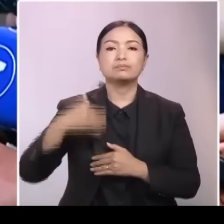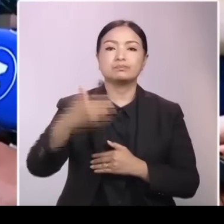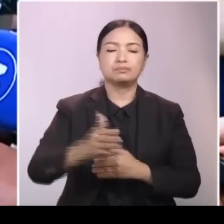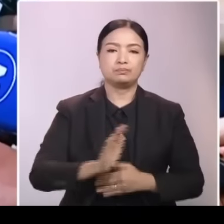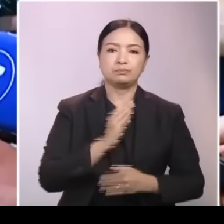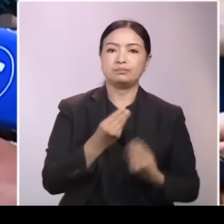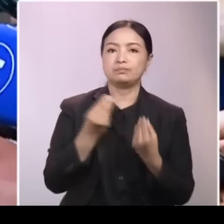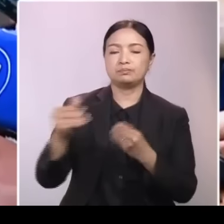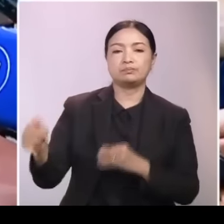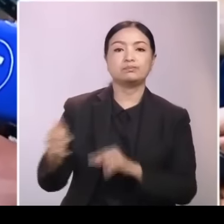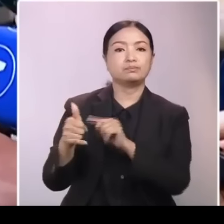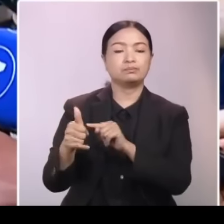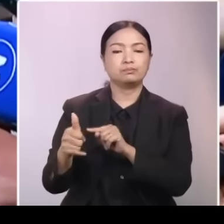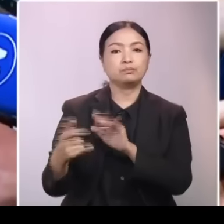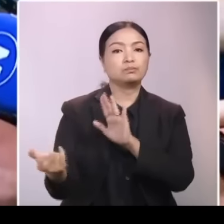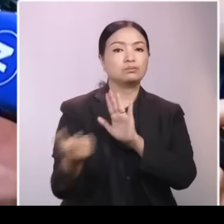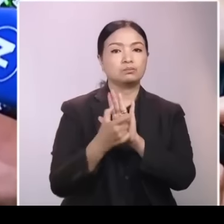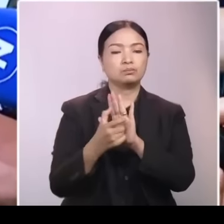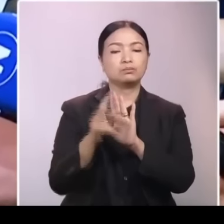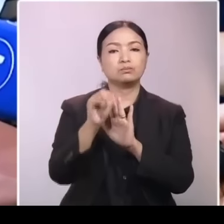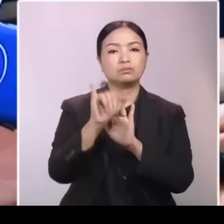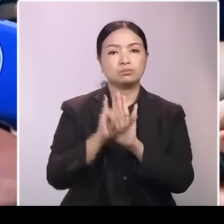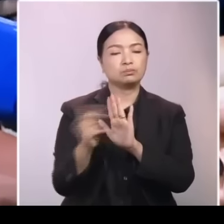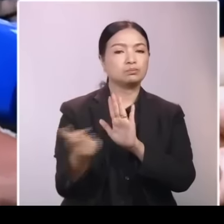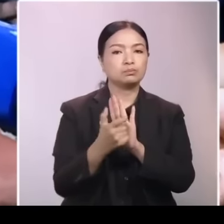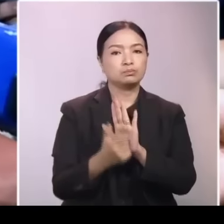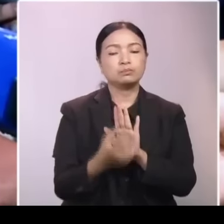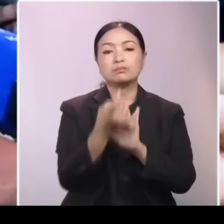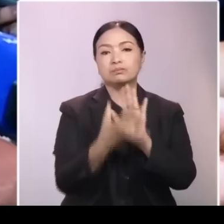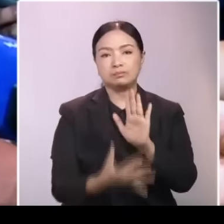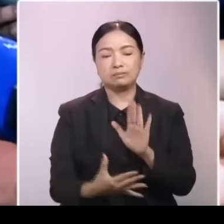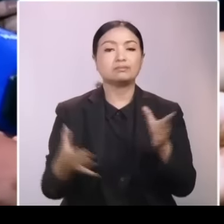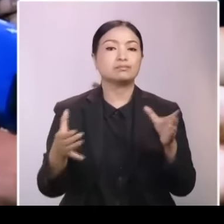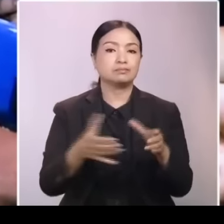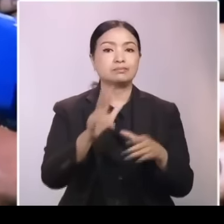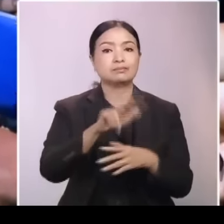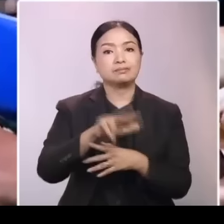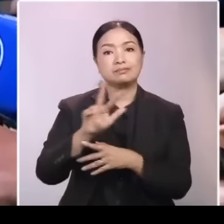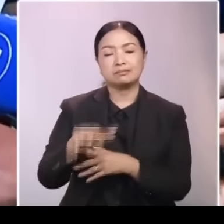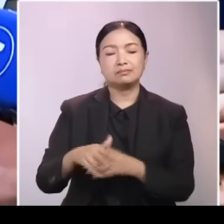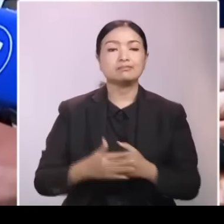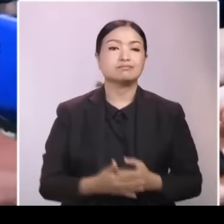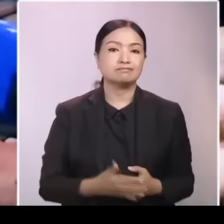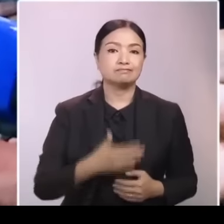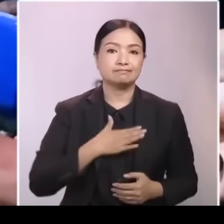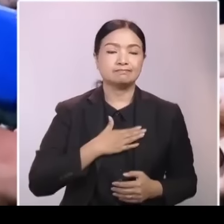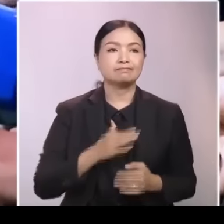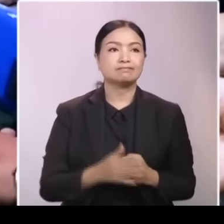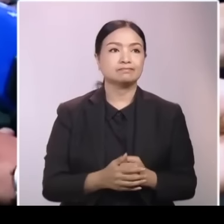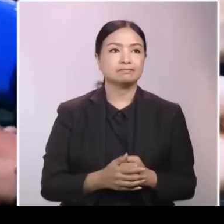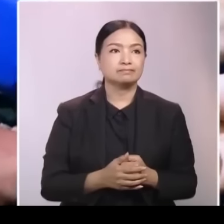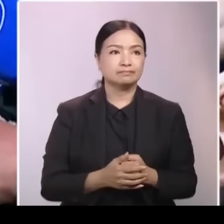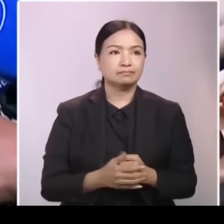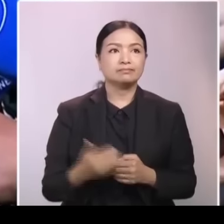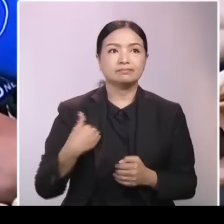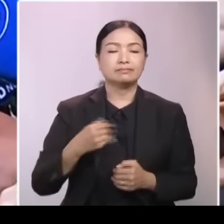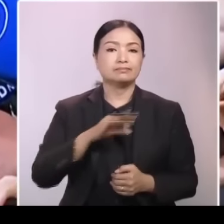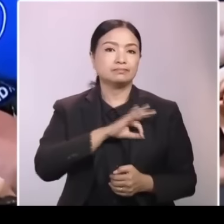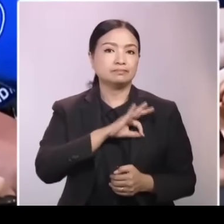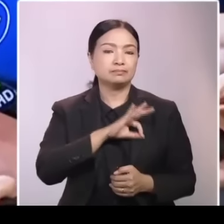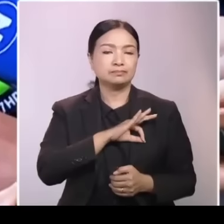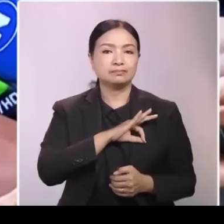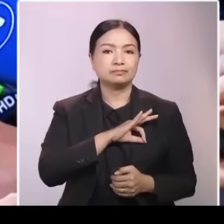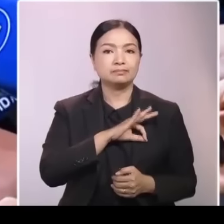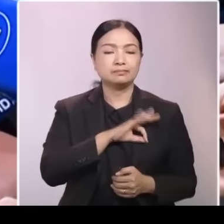าสุดท้ายจะบรรจุนโยบายอะไรเข้ามาบ้างแต่ในส่วนของพรรคเพื่อไทยเองนะครับเราในฐานะที่มีสมาชิกสภ